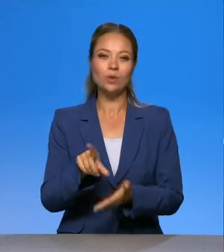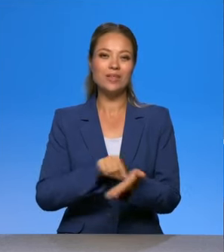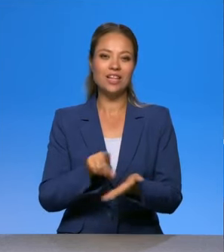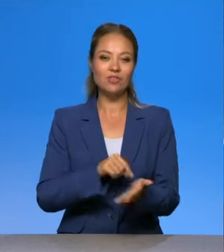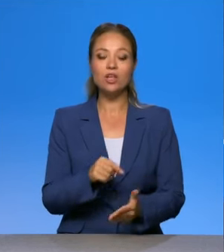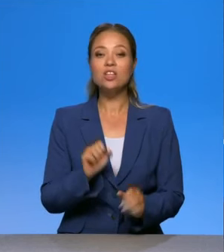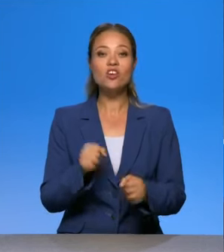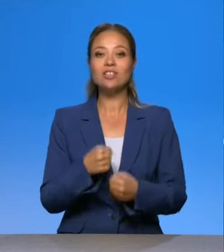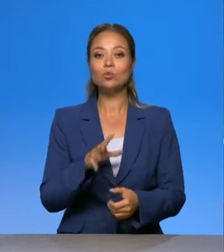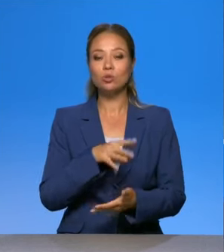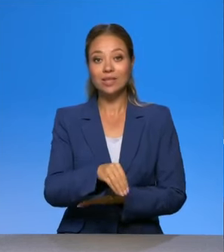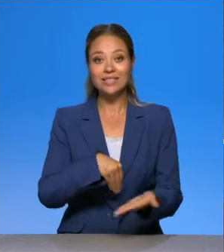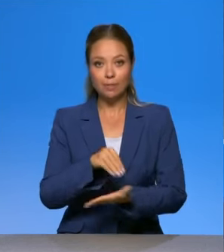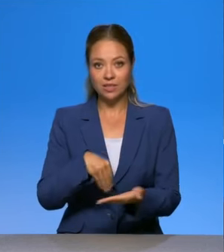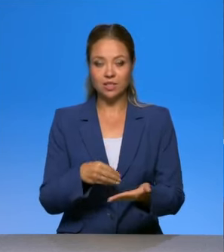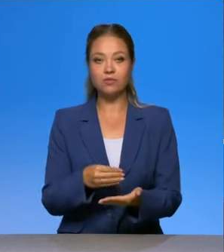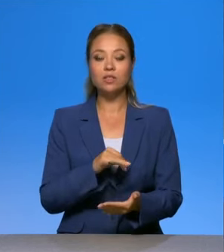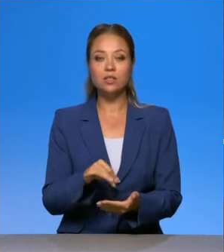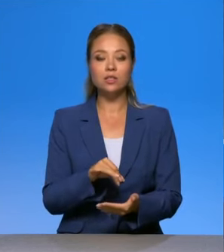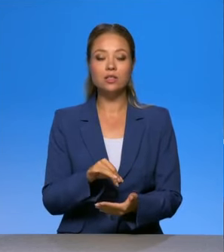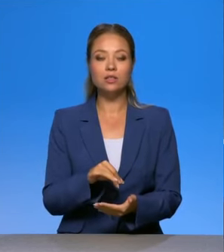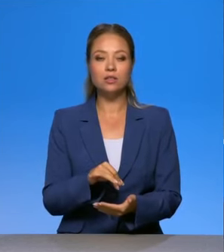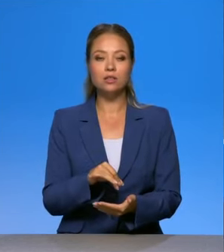в обычный дневник. Набралось около